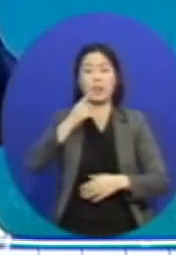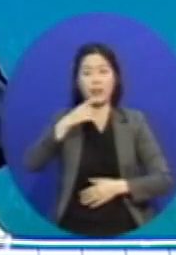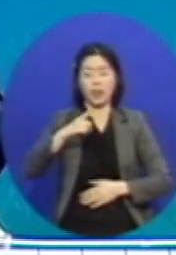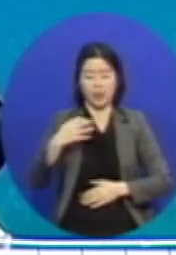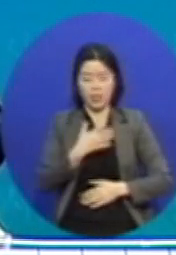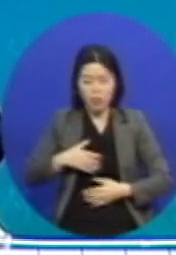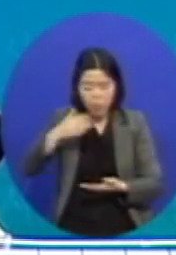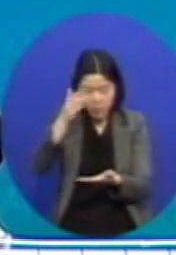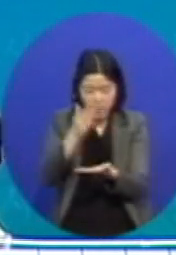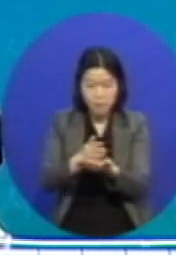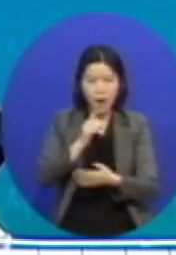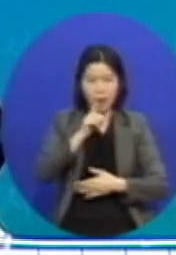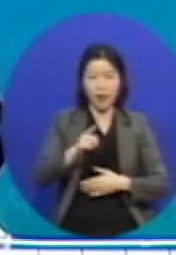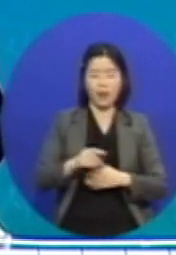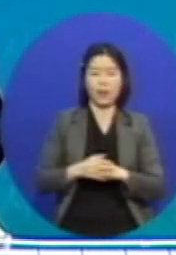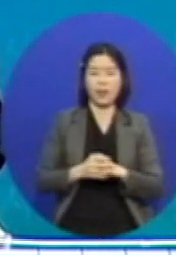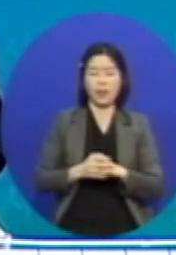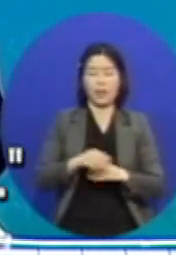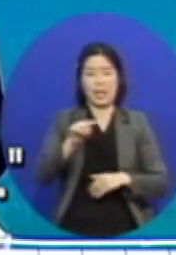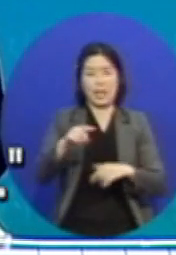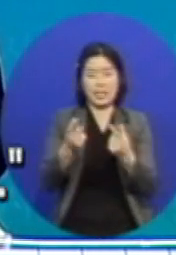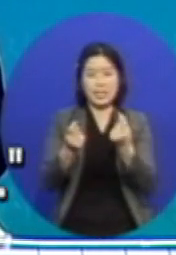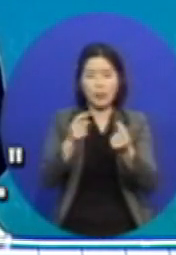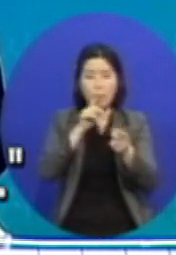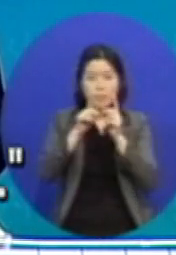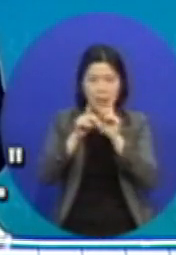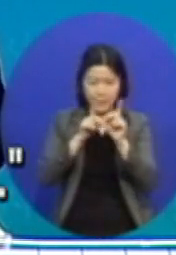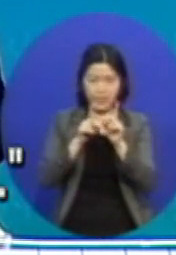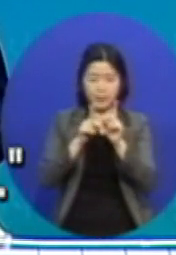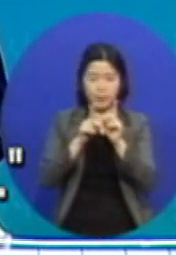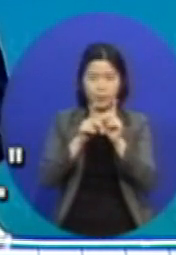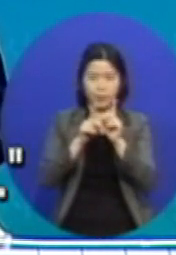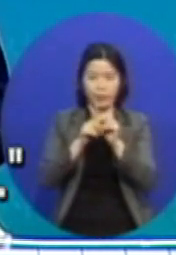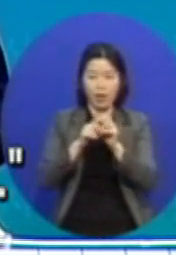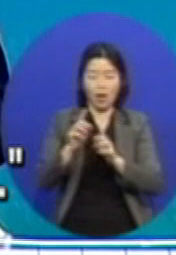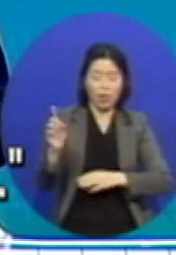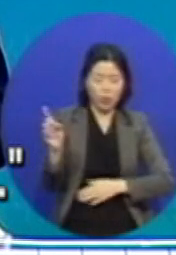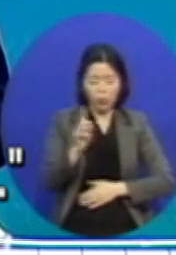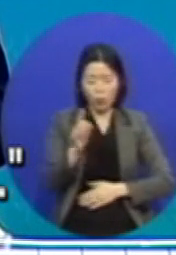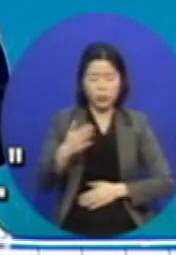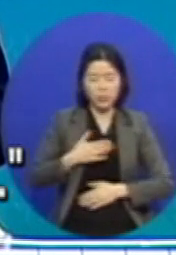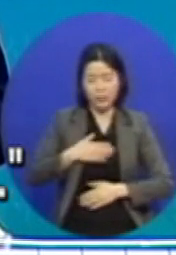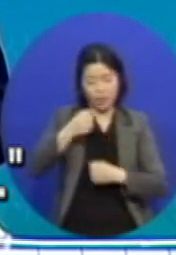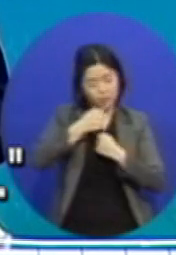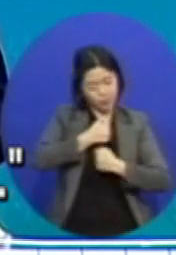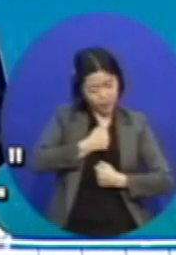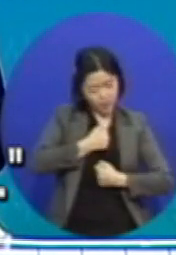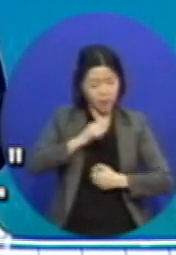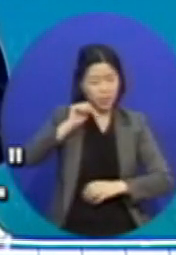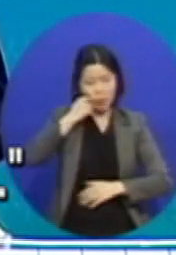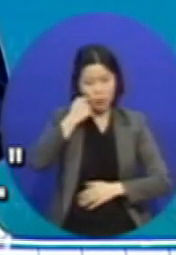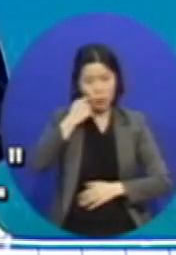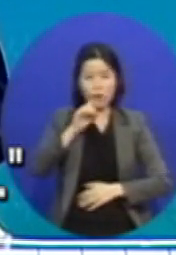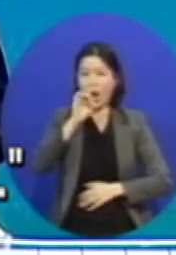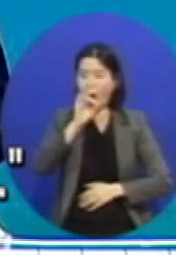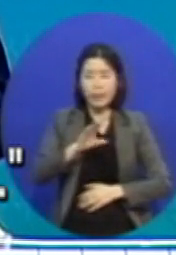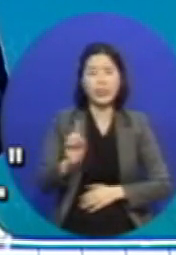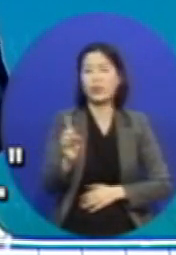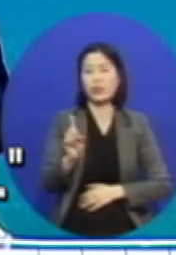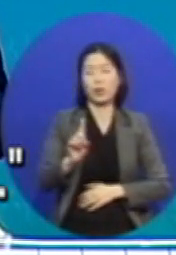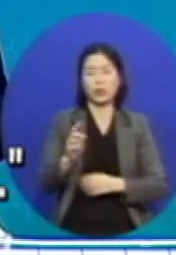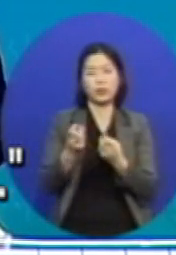염려하지 마라 이런 말씀을 아 도무지 나는 지킬 수가 없어 안되는데 어떻게